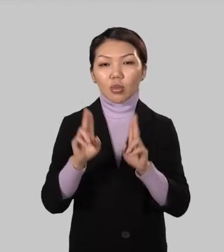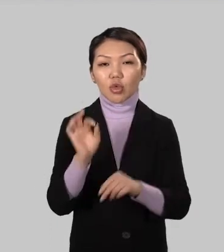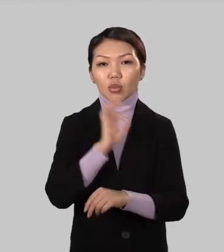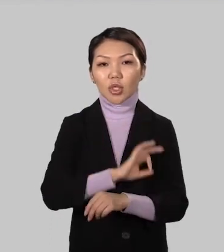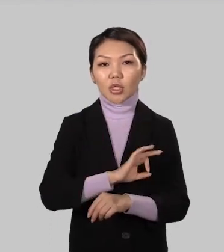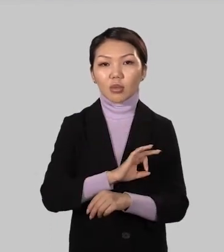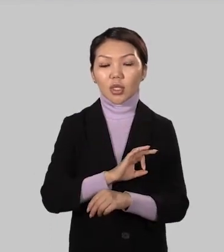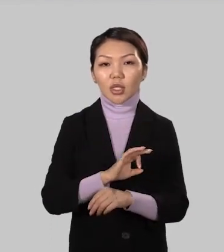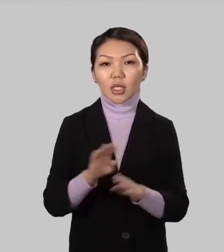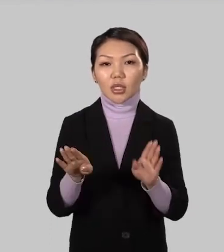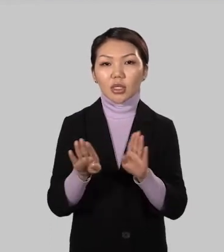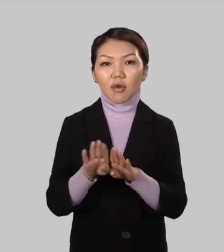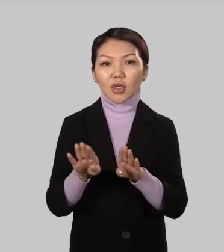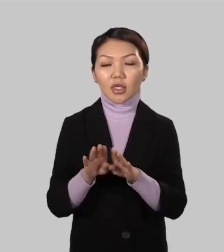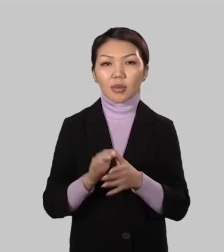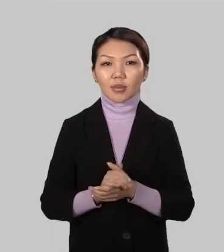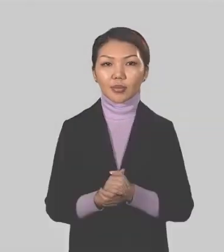степеней сравнения